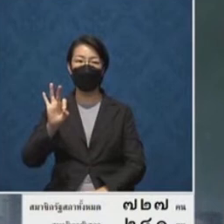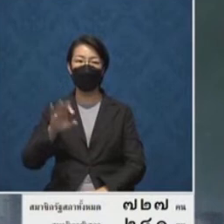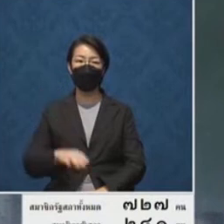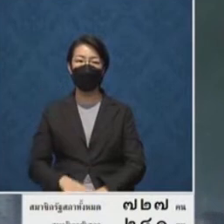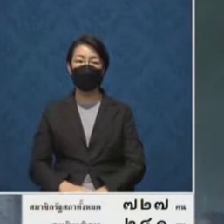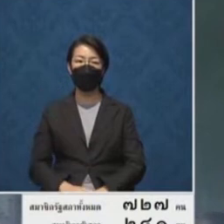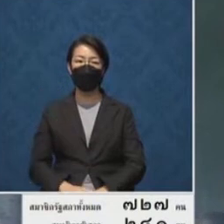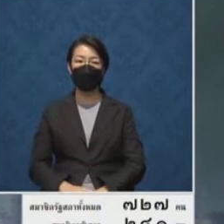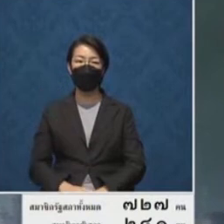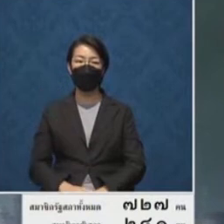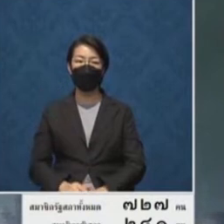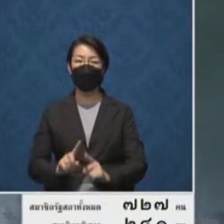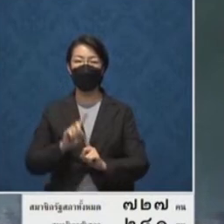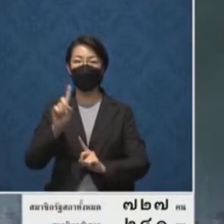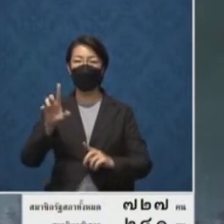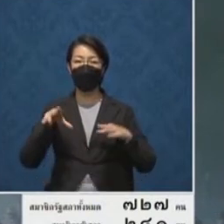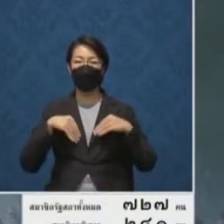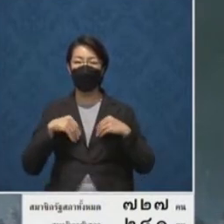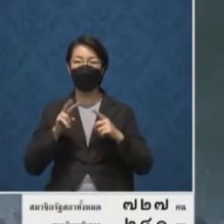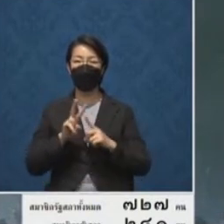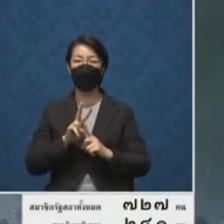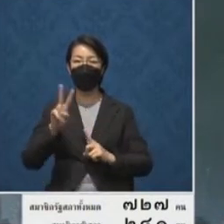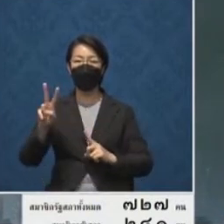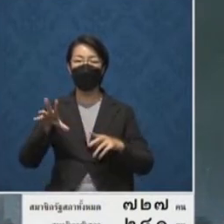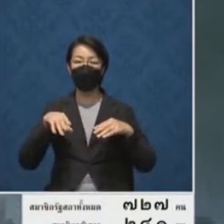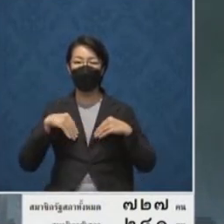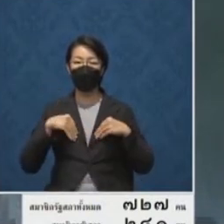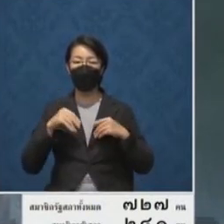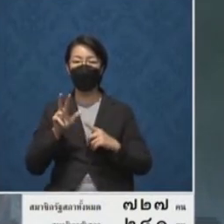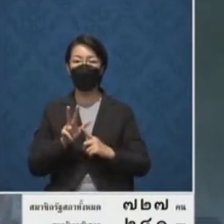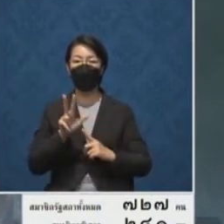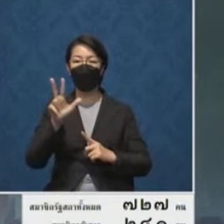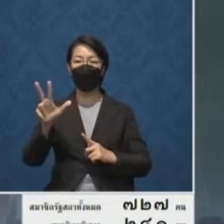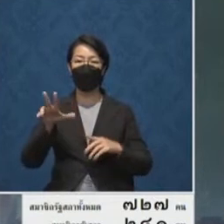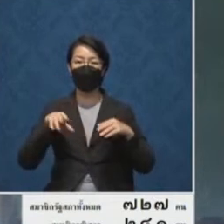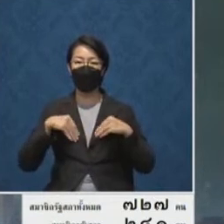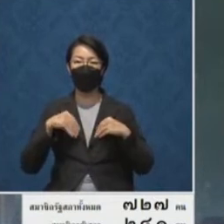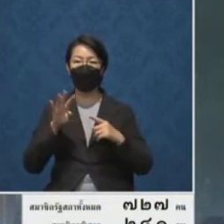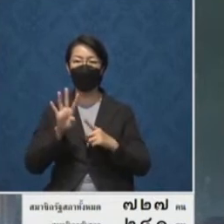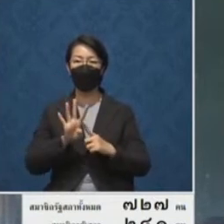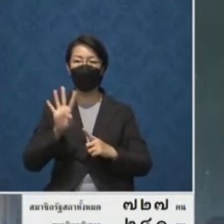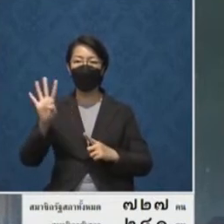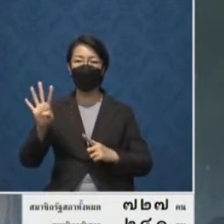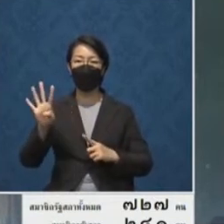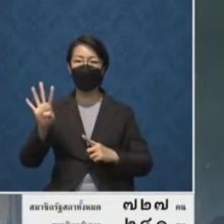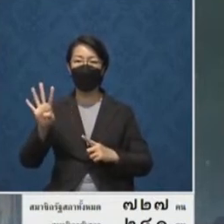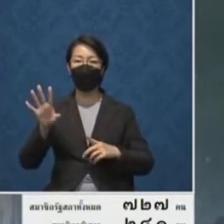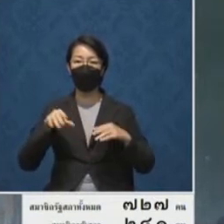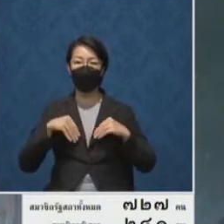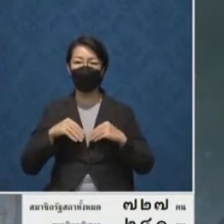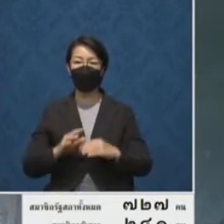579นายสฤทธิ์พงษ์เกี่ยวข้อง 1รับหลักการ2รับหลักการ3รับหลัก